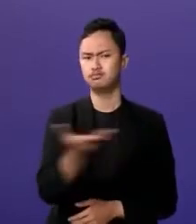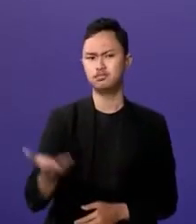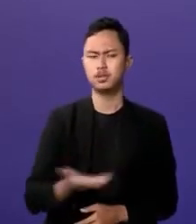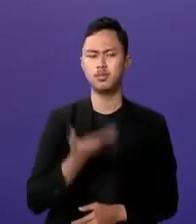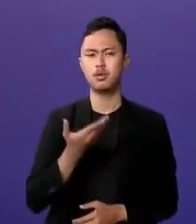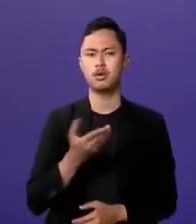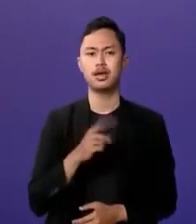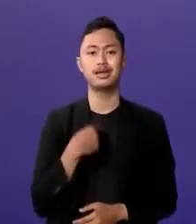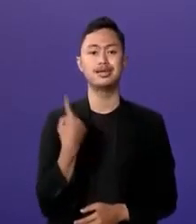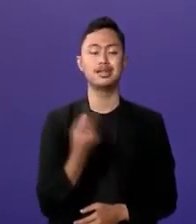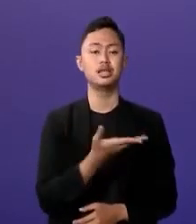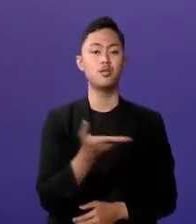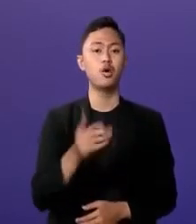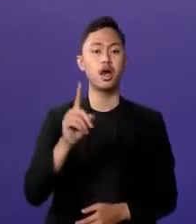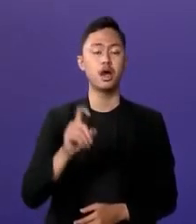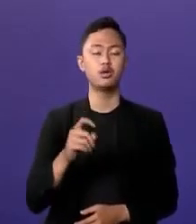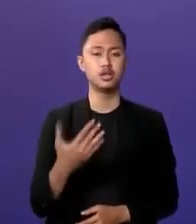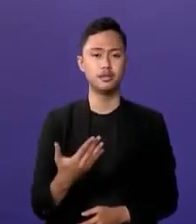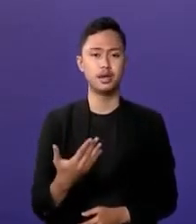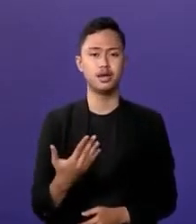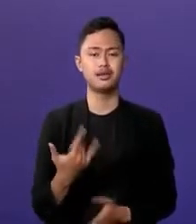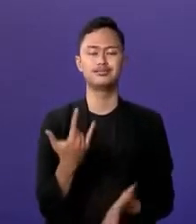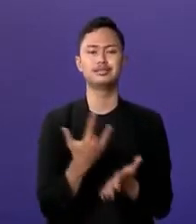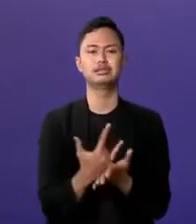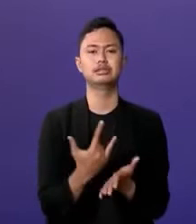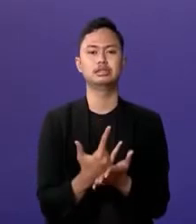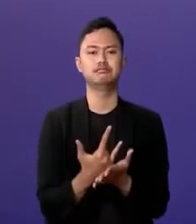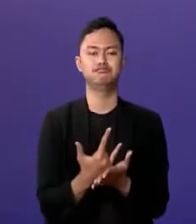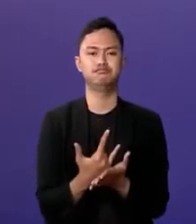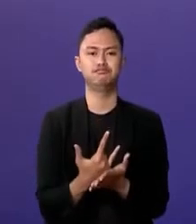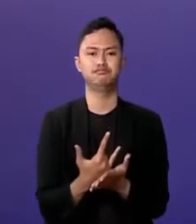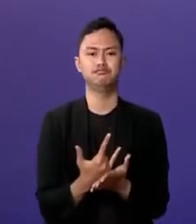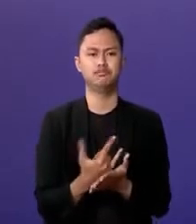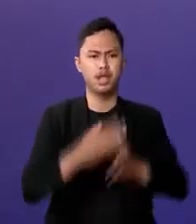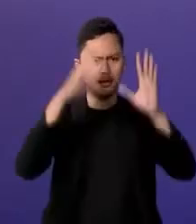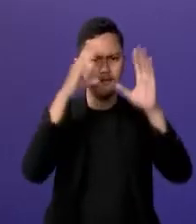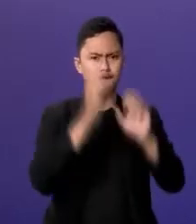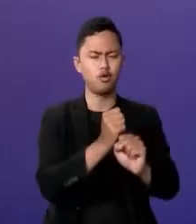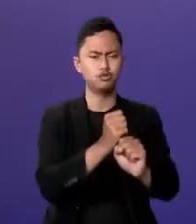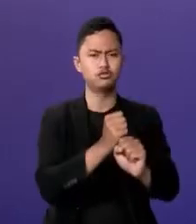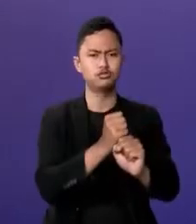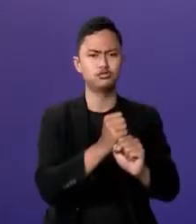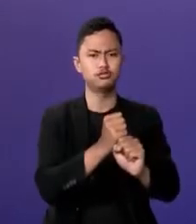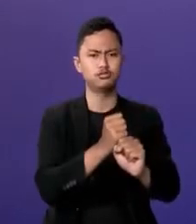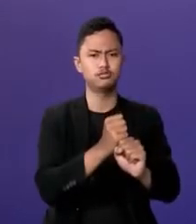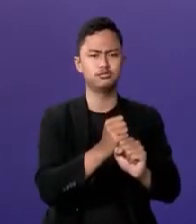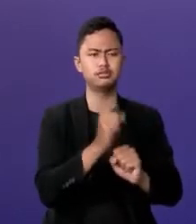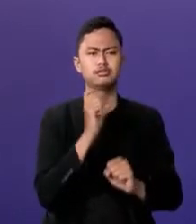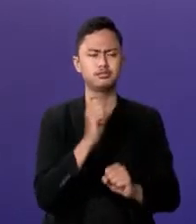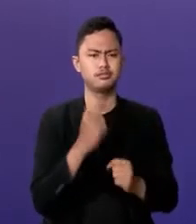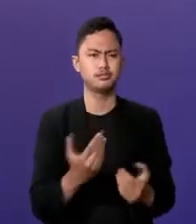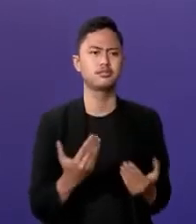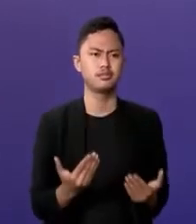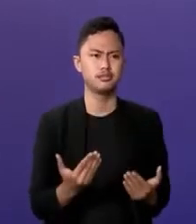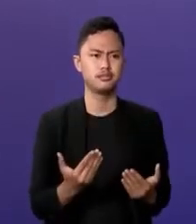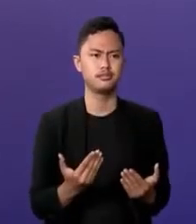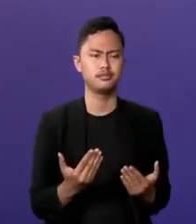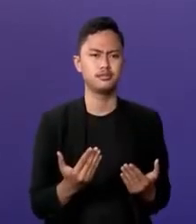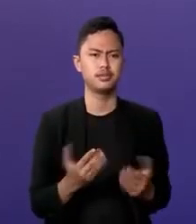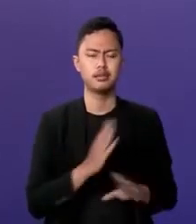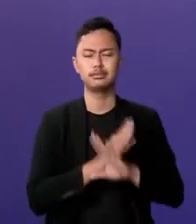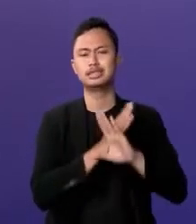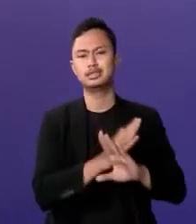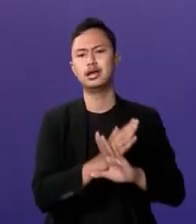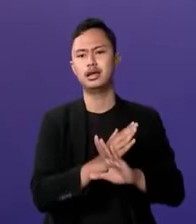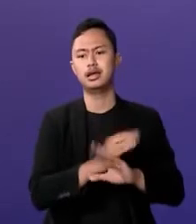dan kita semuanya harus tetap terus melakukan VOC Hai Bagaimana cara mencegah